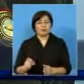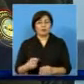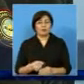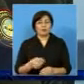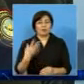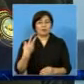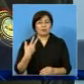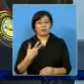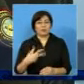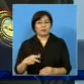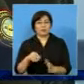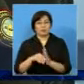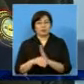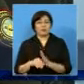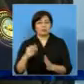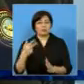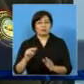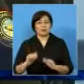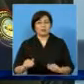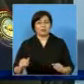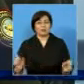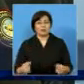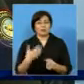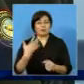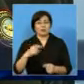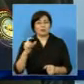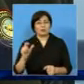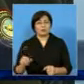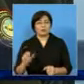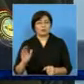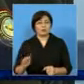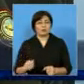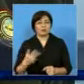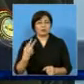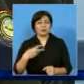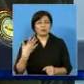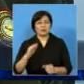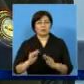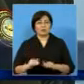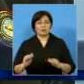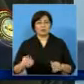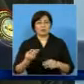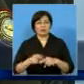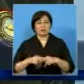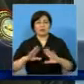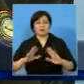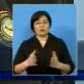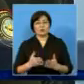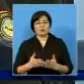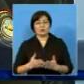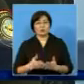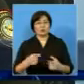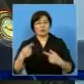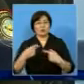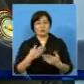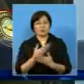30 детей. При этом спасено было 57 человек, 25 детей. В этом случае у нас, к счастью, никто не